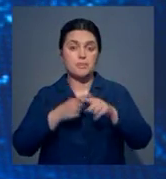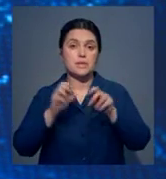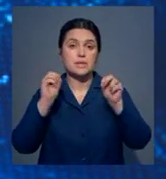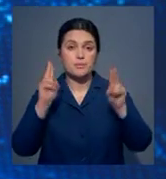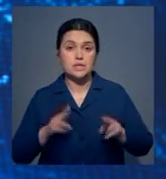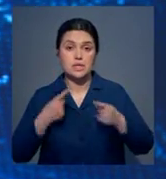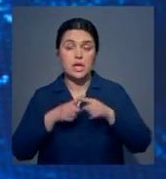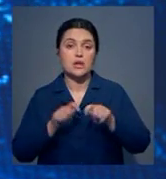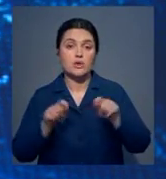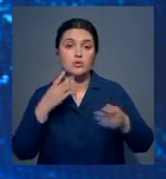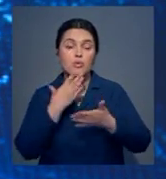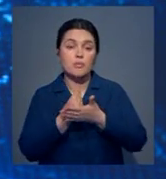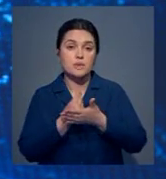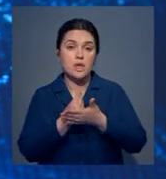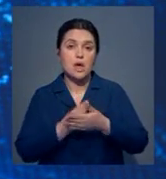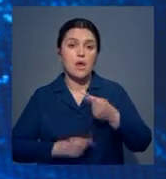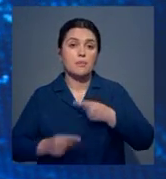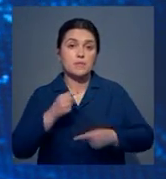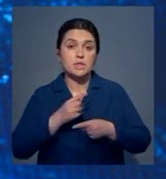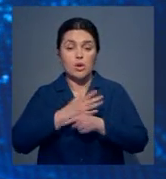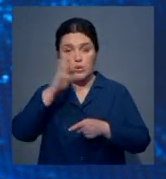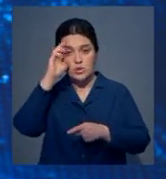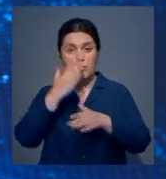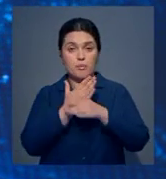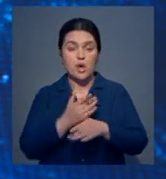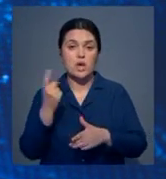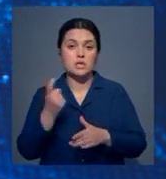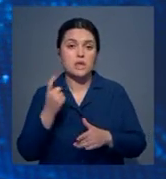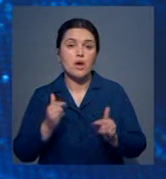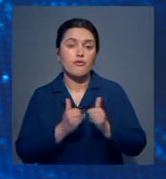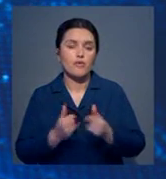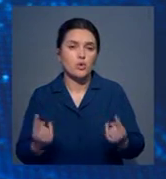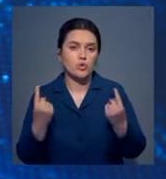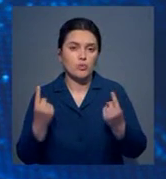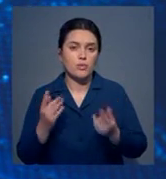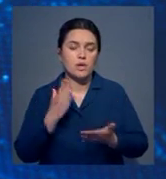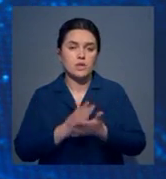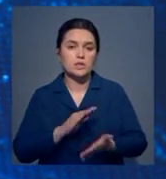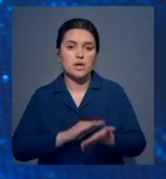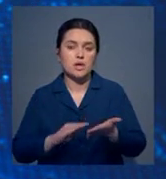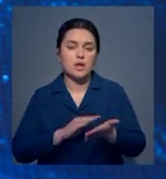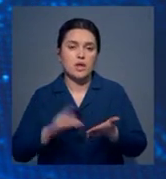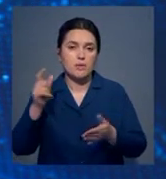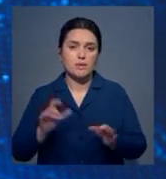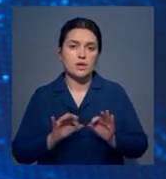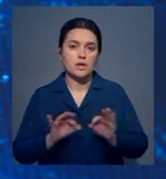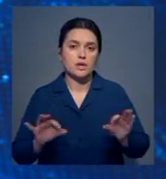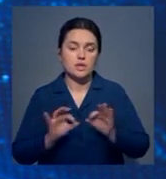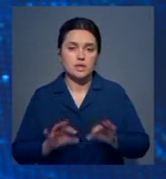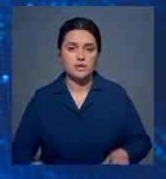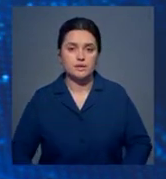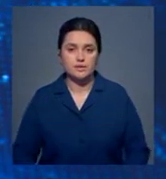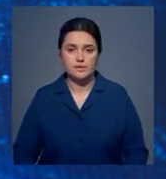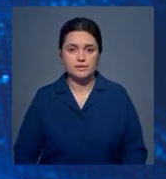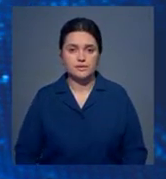и спецтехнику и открыл собственное дело. Благодаря государственной поддержке хозяйство выросло до промышленных масштабов. Асима